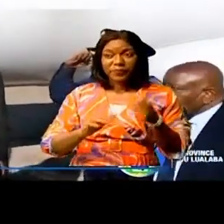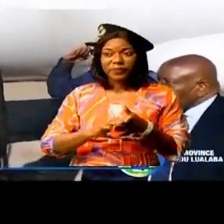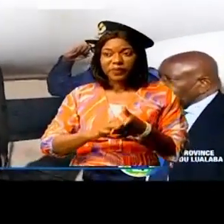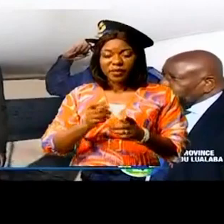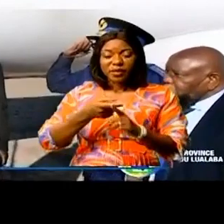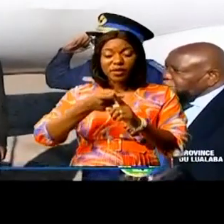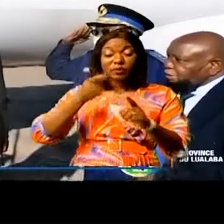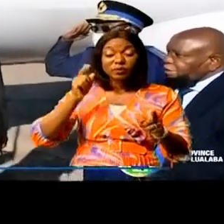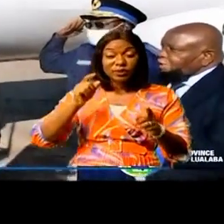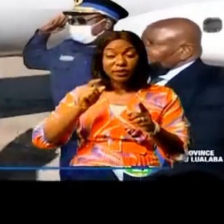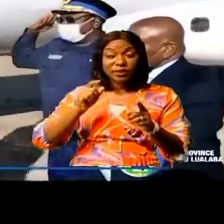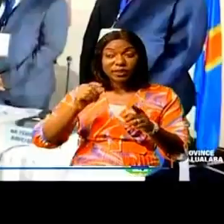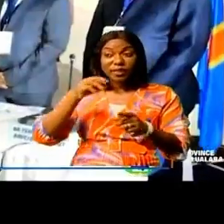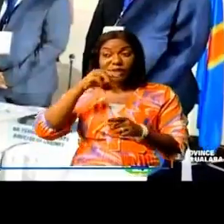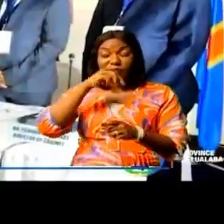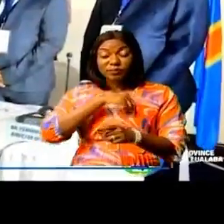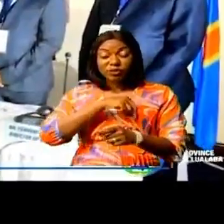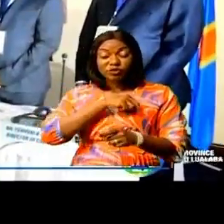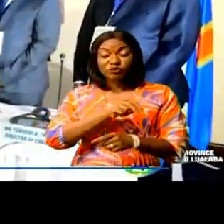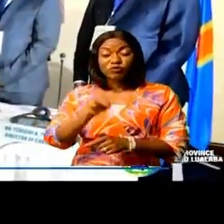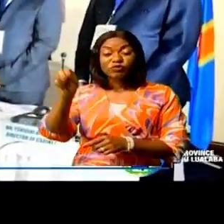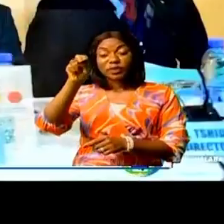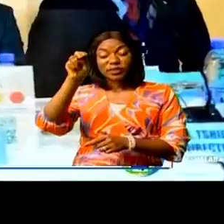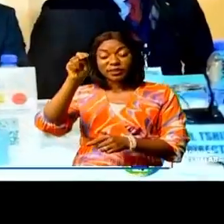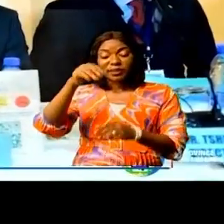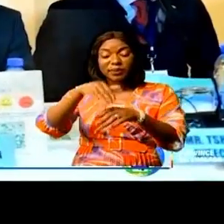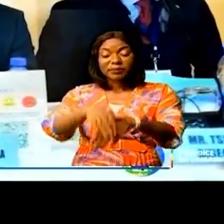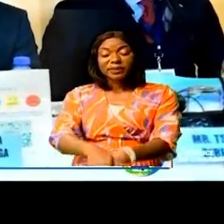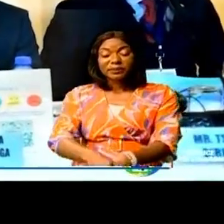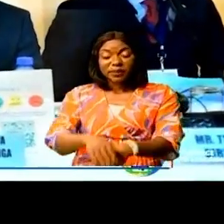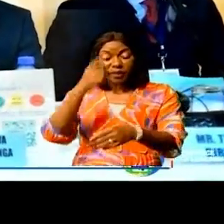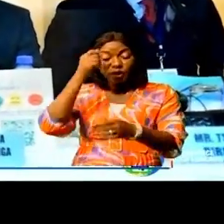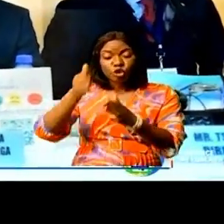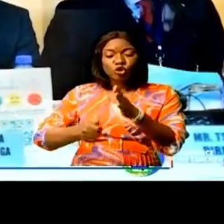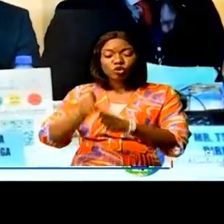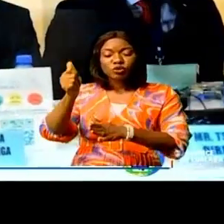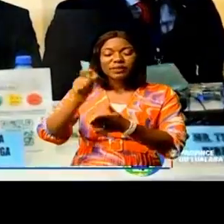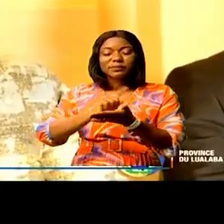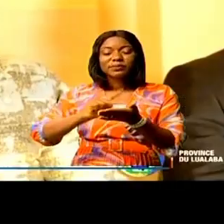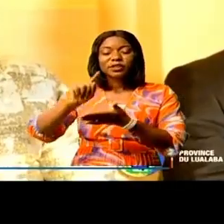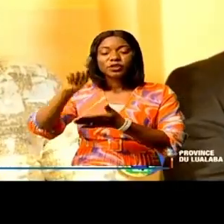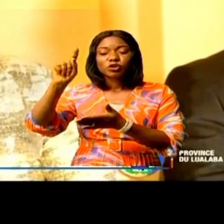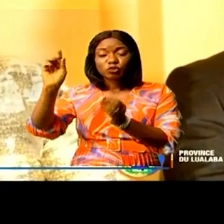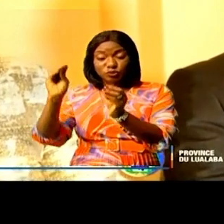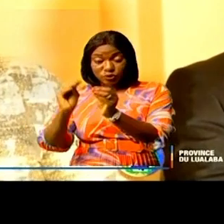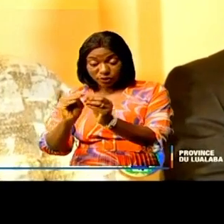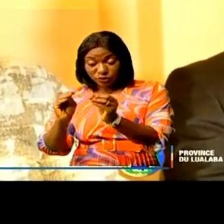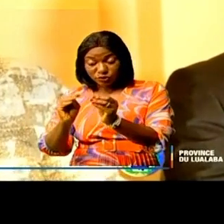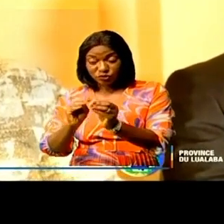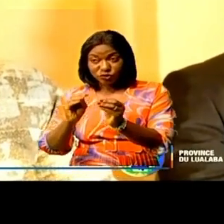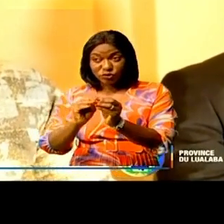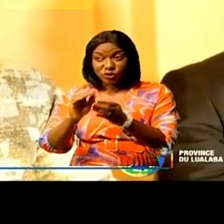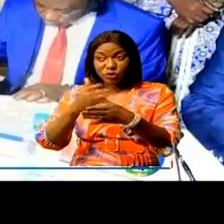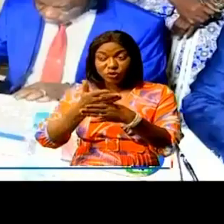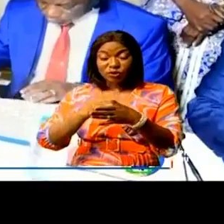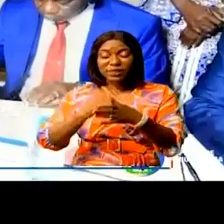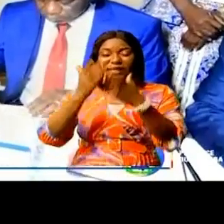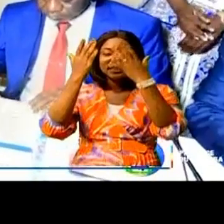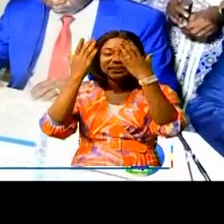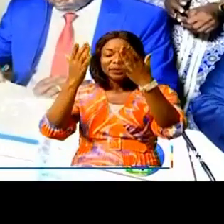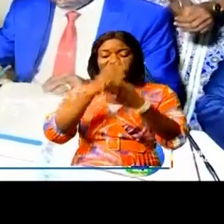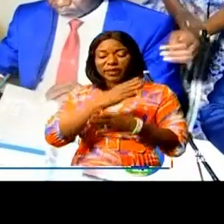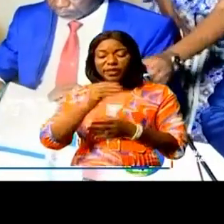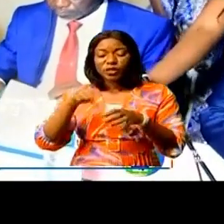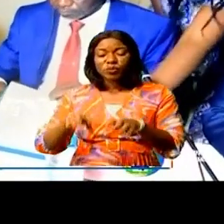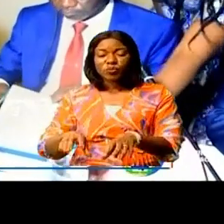en Zambie où elle a participé à la 11e session de la commission permanente mixte sur la défense et sécurité entre la Zambie et la RDC qui